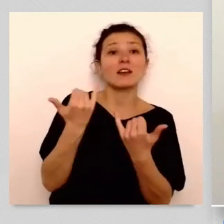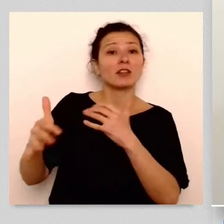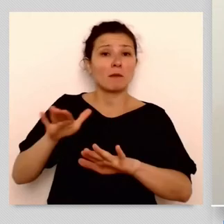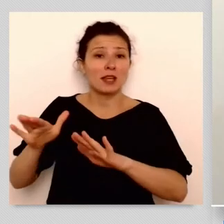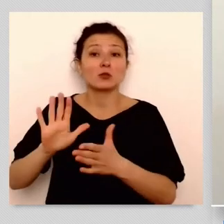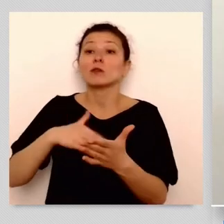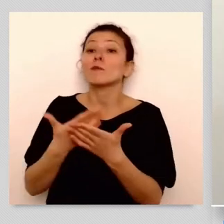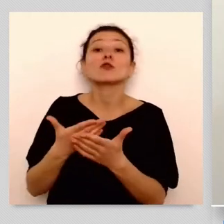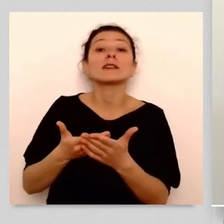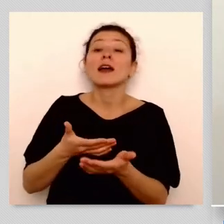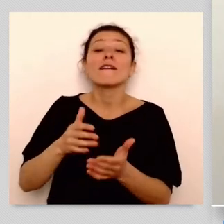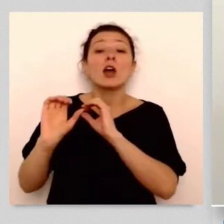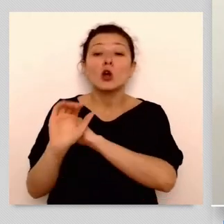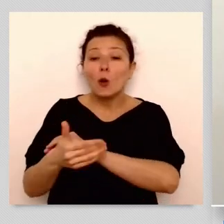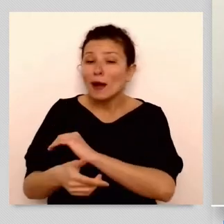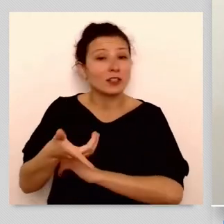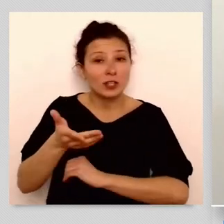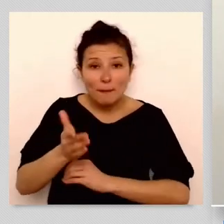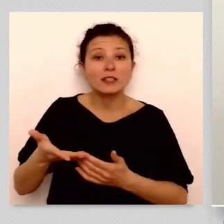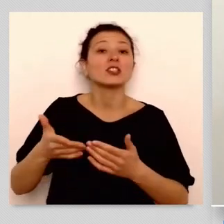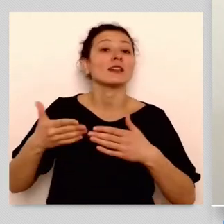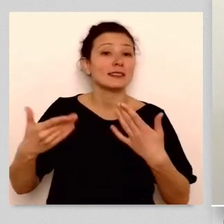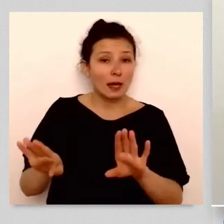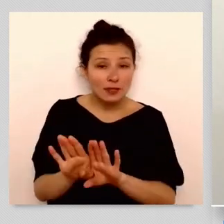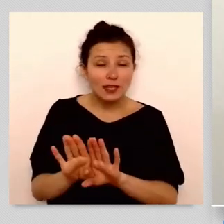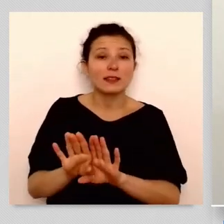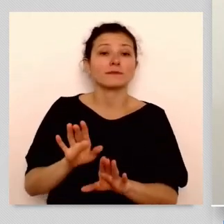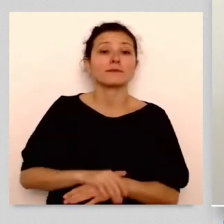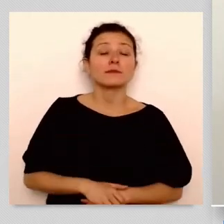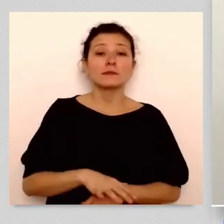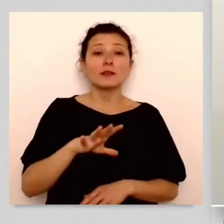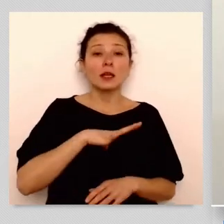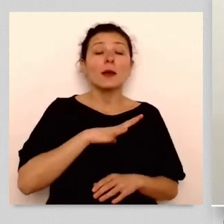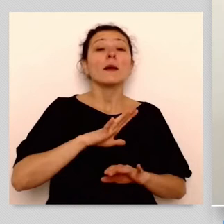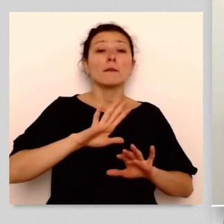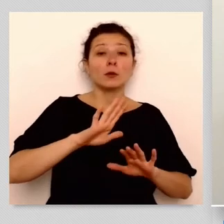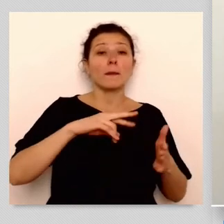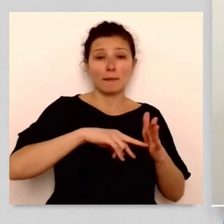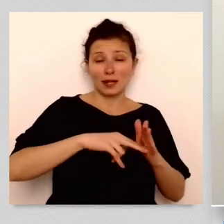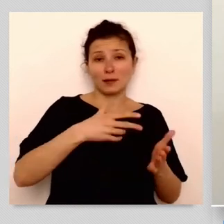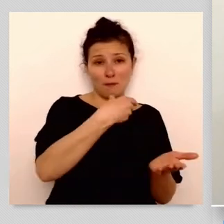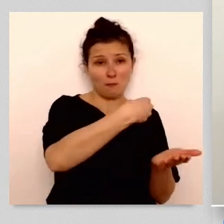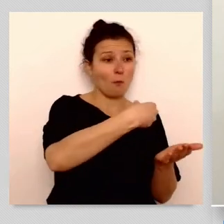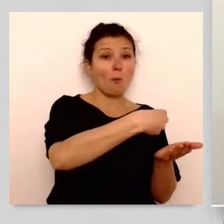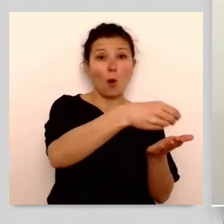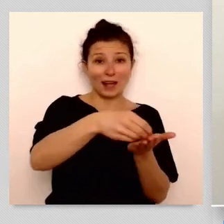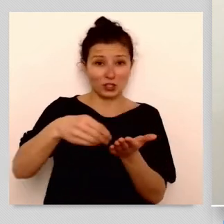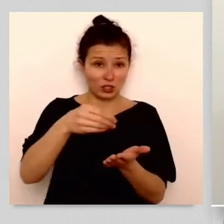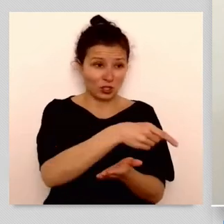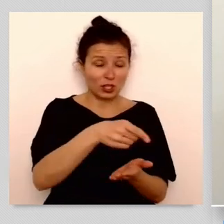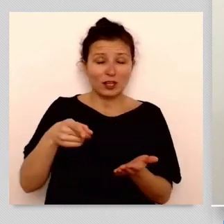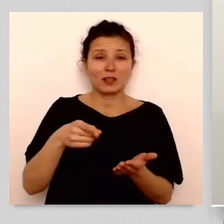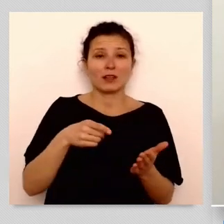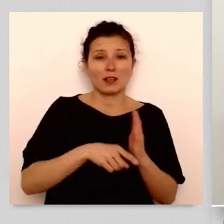kopalni mieli odprawy i była kolejka po odprawy. Ja o tym mówię, żebyście